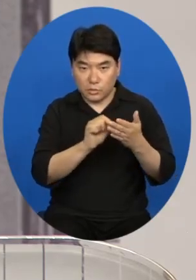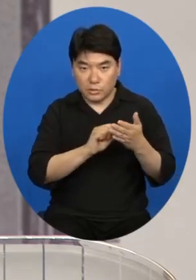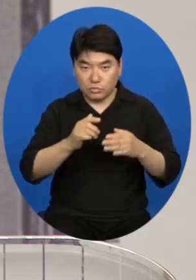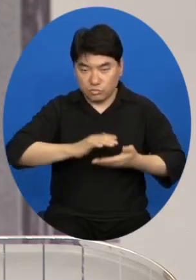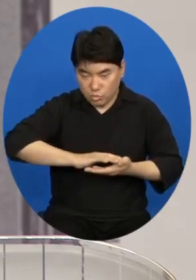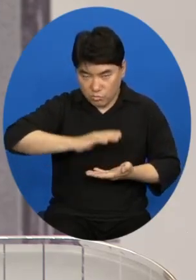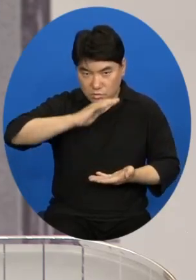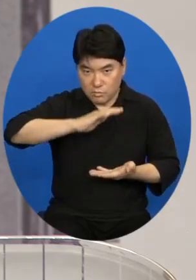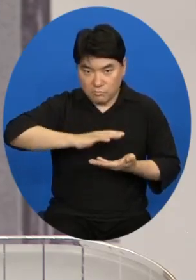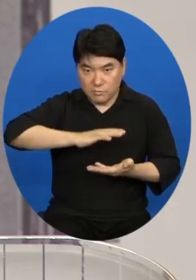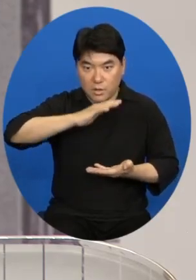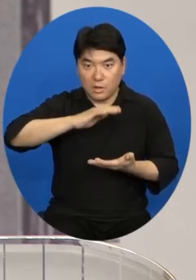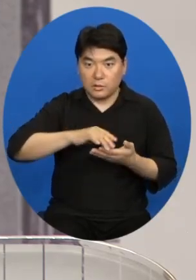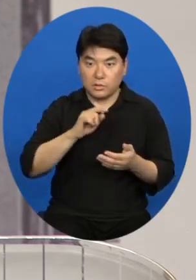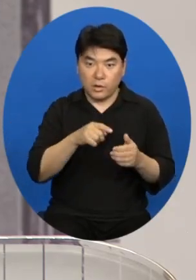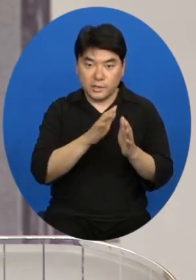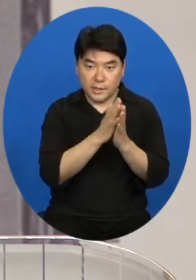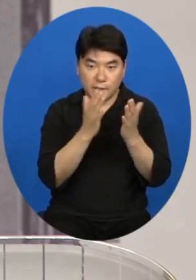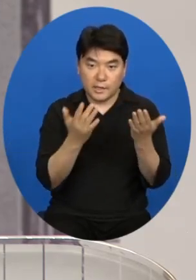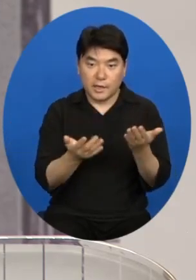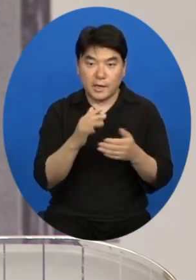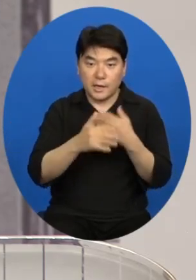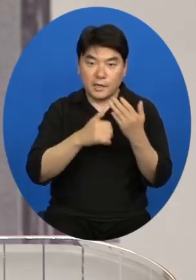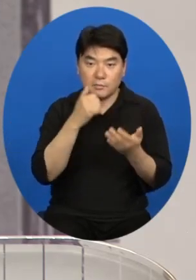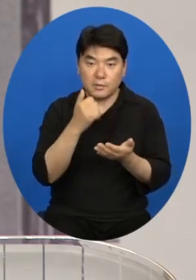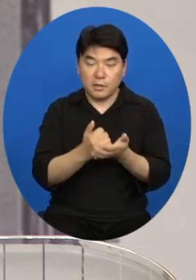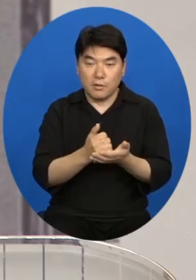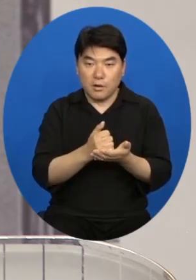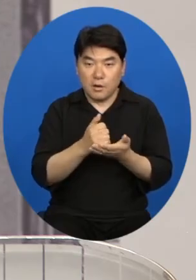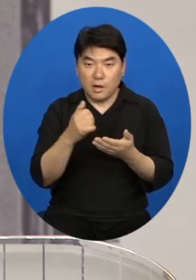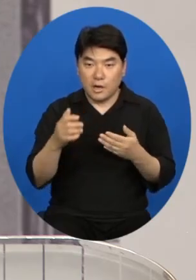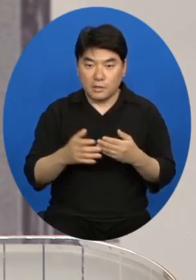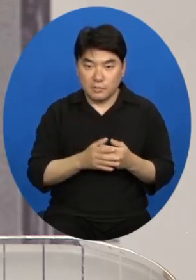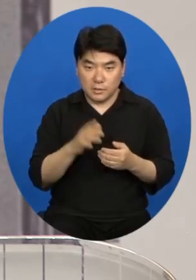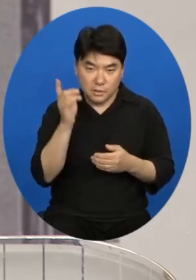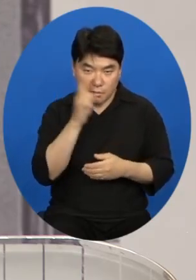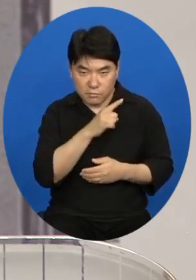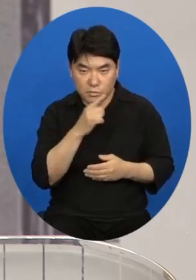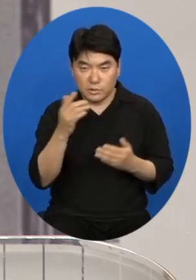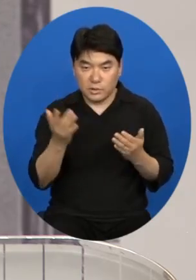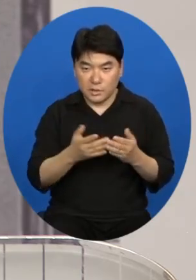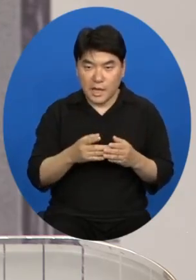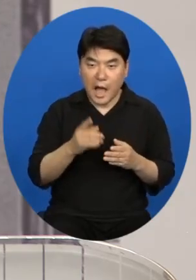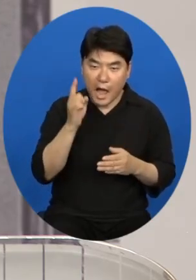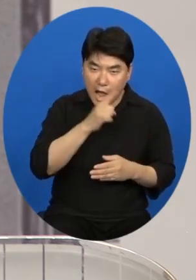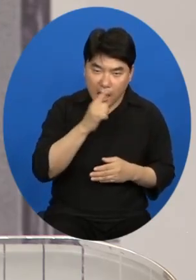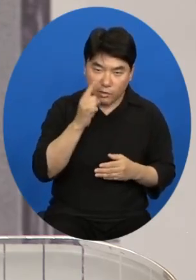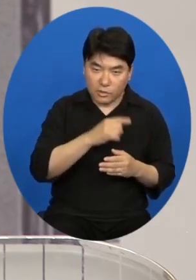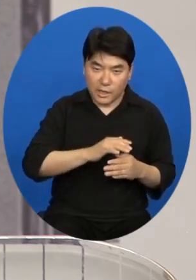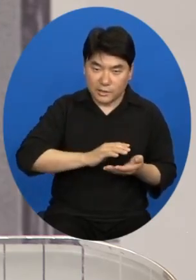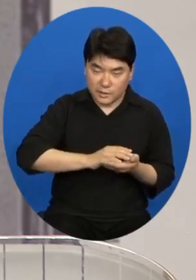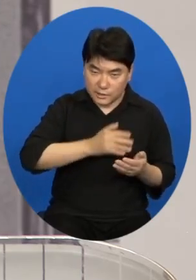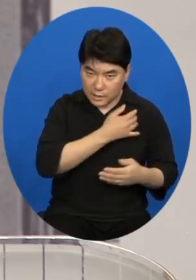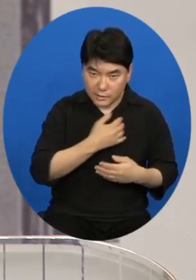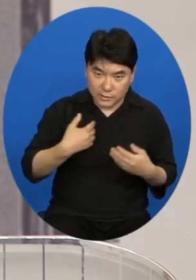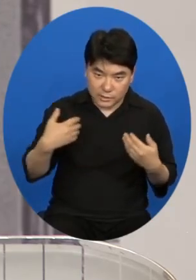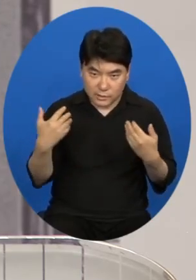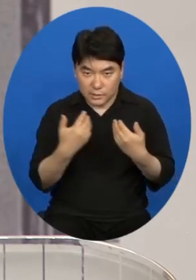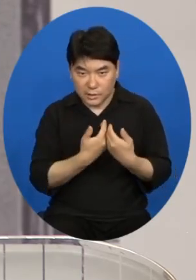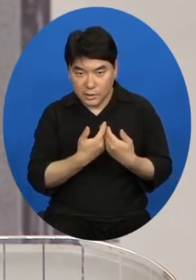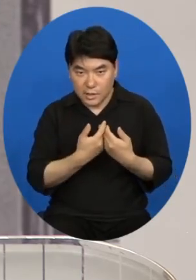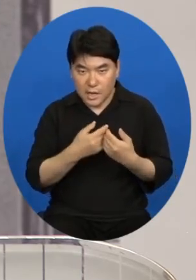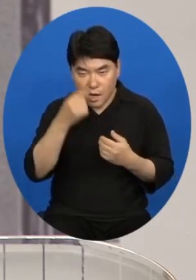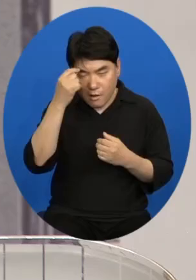두껍게 이를 데 없는 너의 책에는 하나님에 대한 불경과 사람들에 대한 악으로 가득 찬 통탄스럽게 짝이 없는